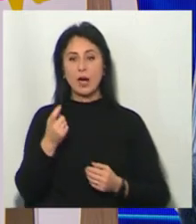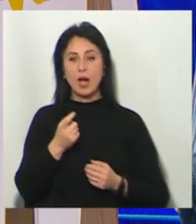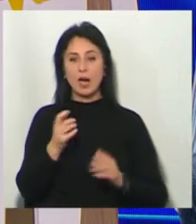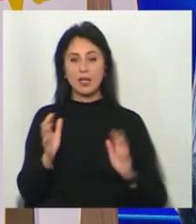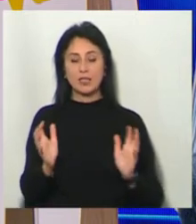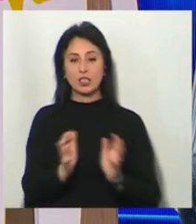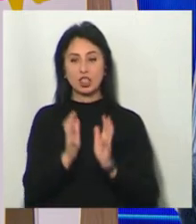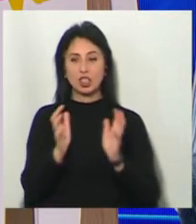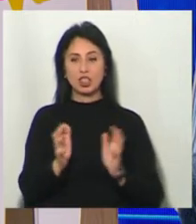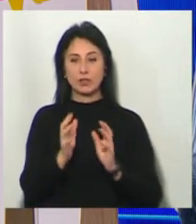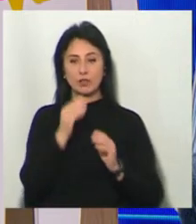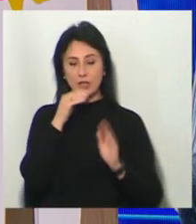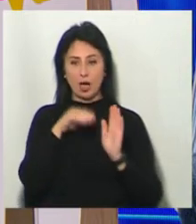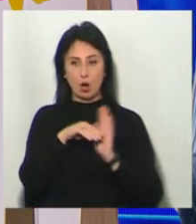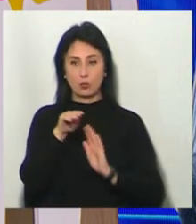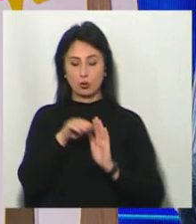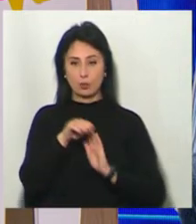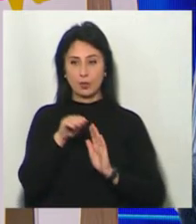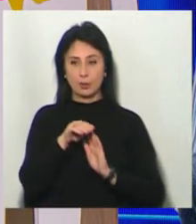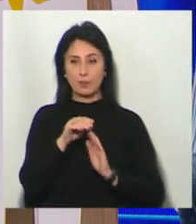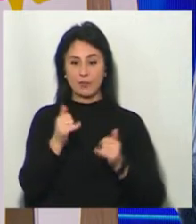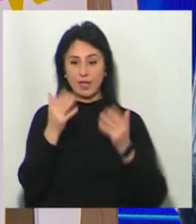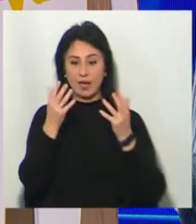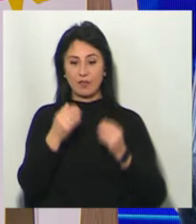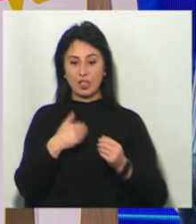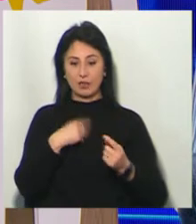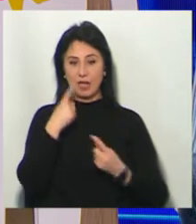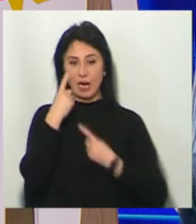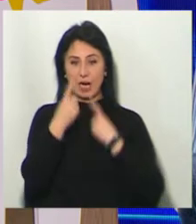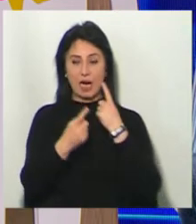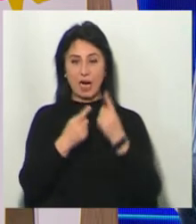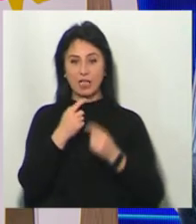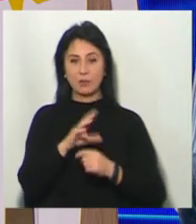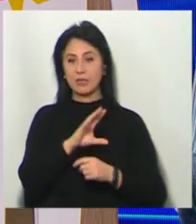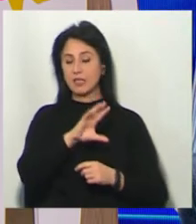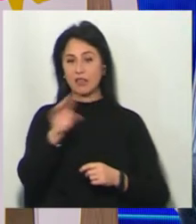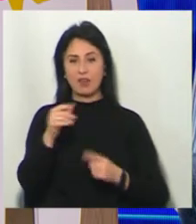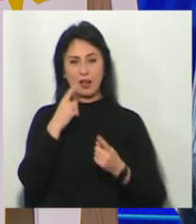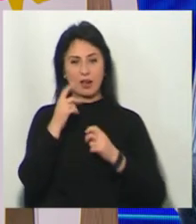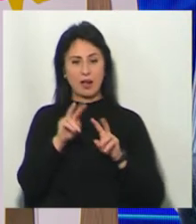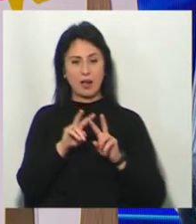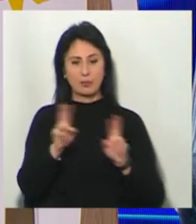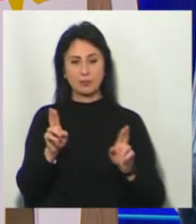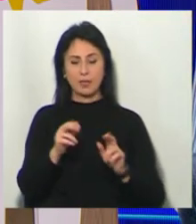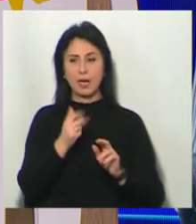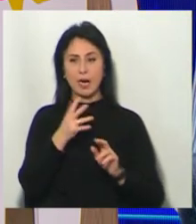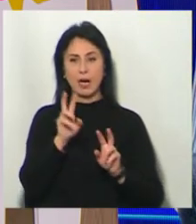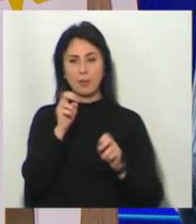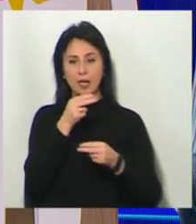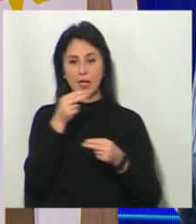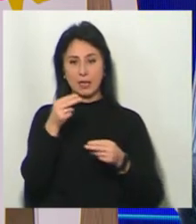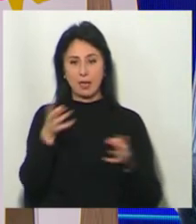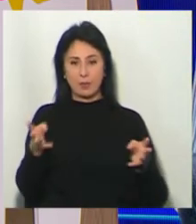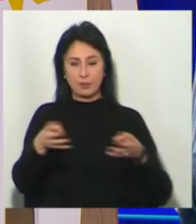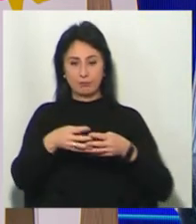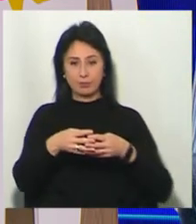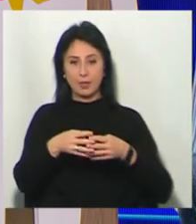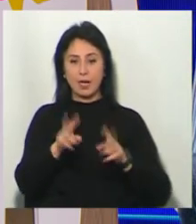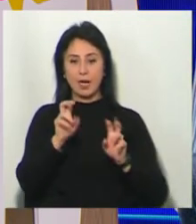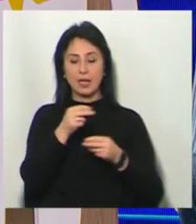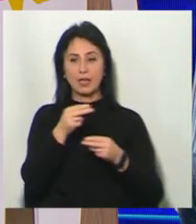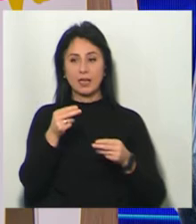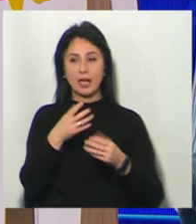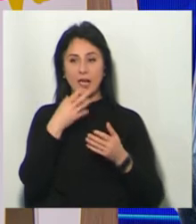ხარისხის შენარჩუნებასა და გაუმჯობესებას. Დღევანდელი ჩვენი გადაცემა, როგორც ყველა გადაცემა, რამდენიმე თემას აერთიანებს და ეს